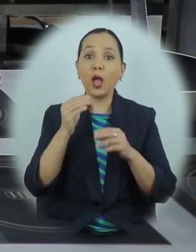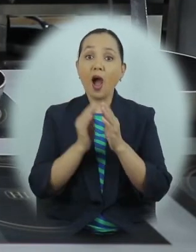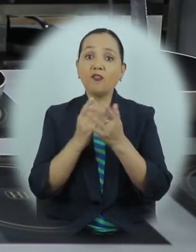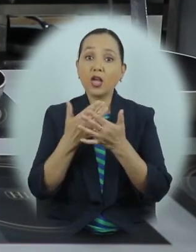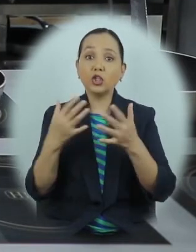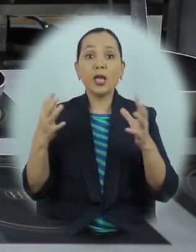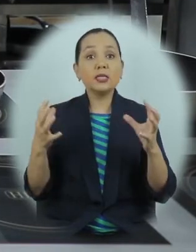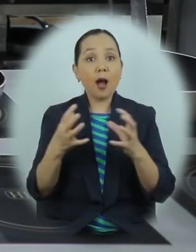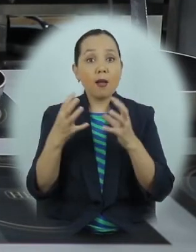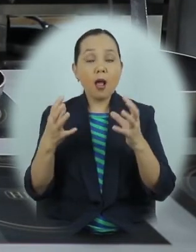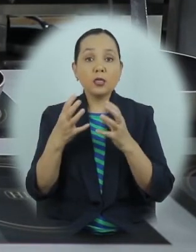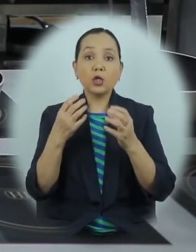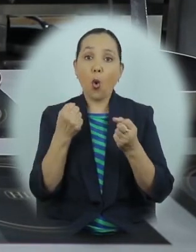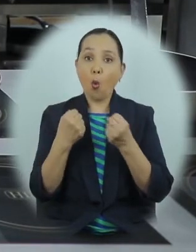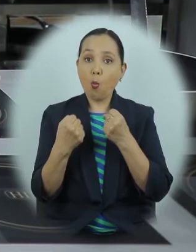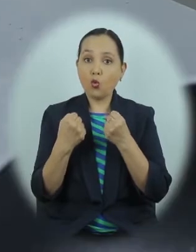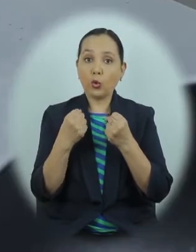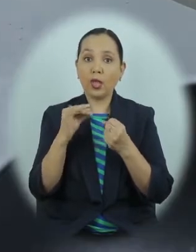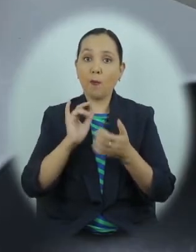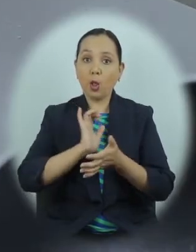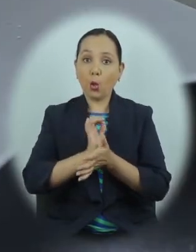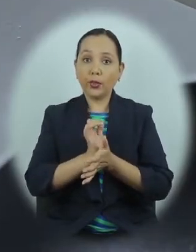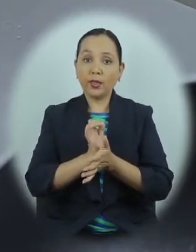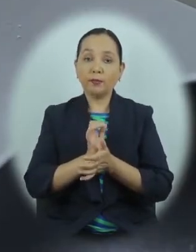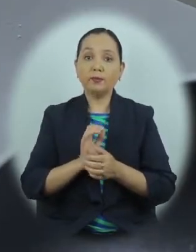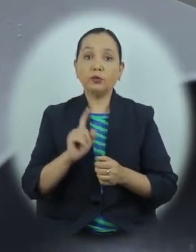сохранился упругим и плотным